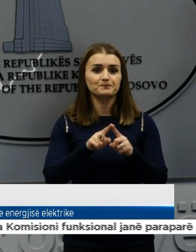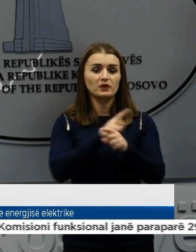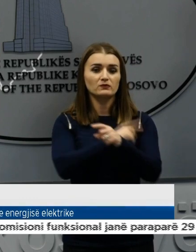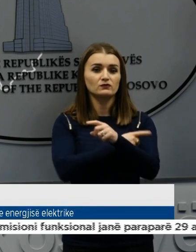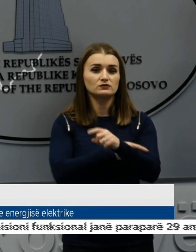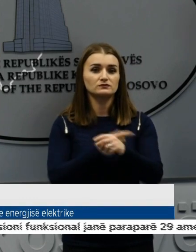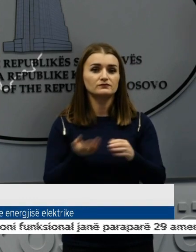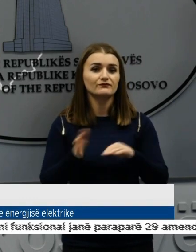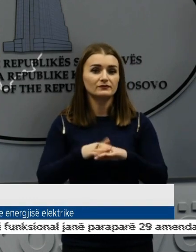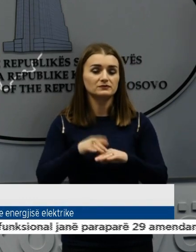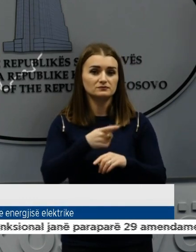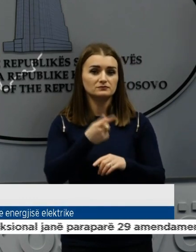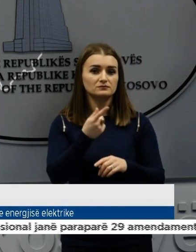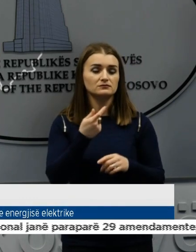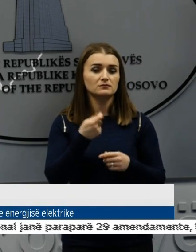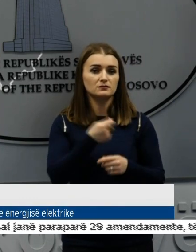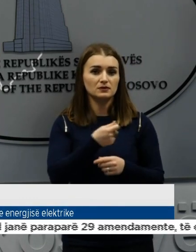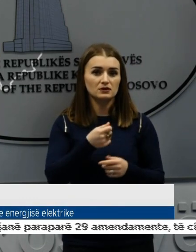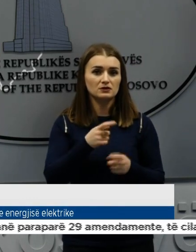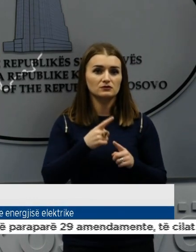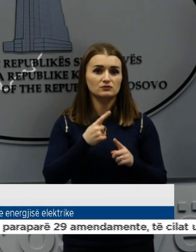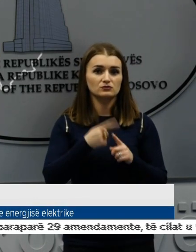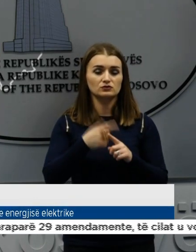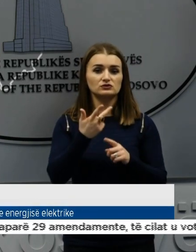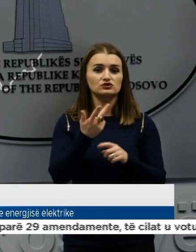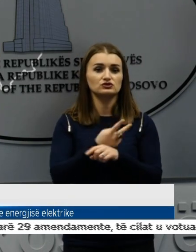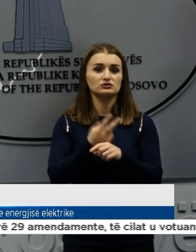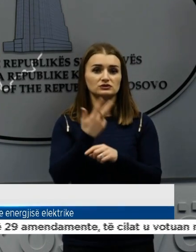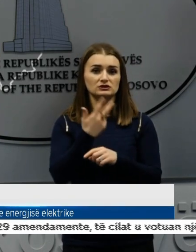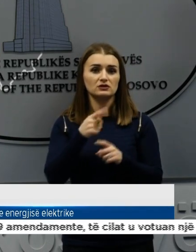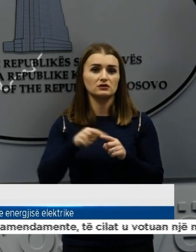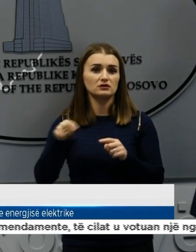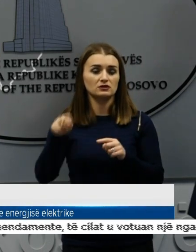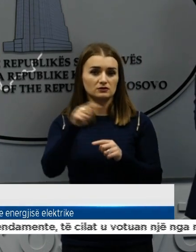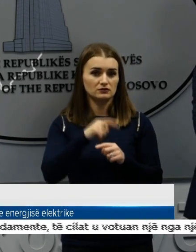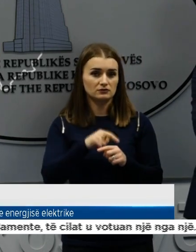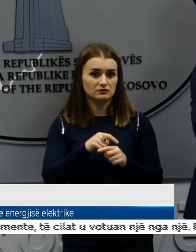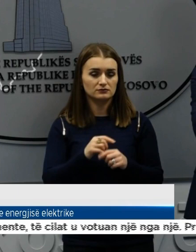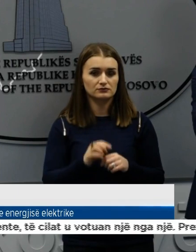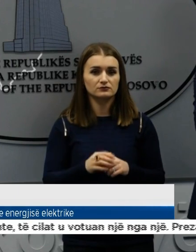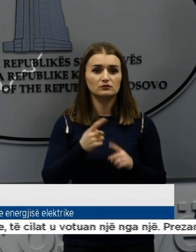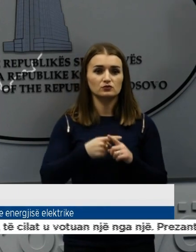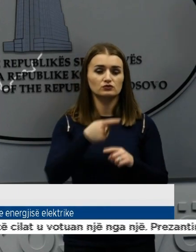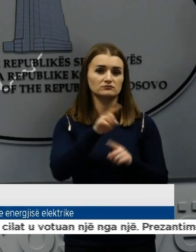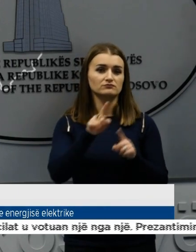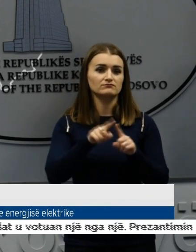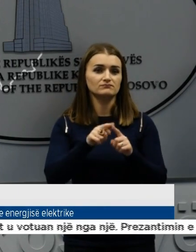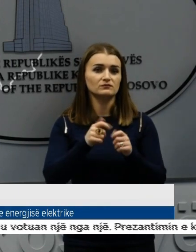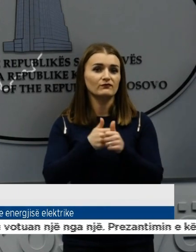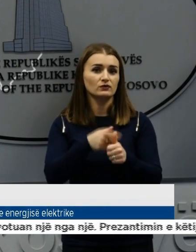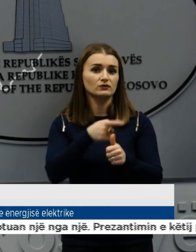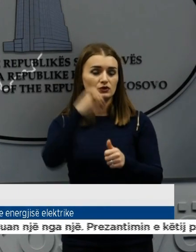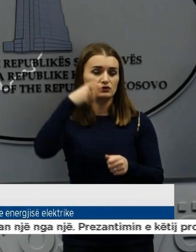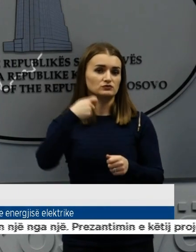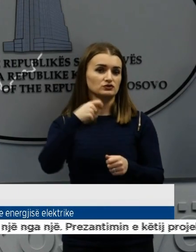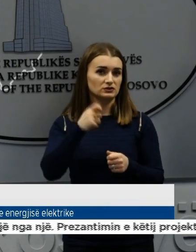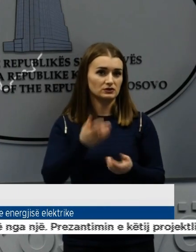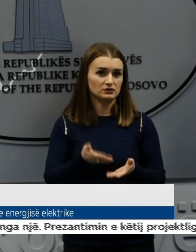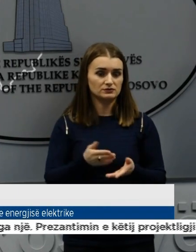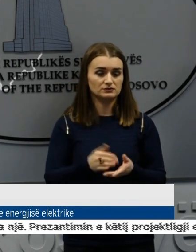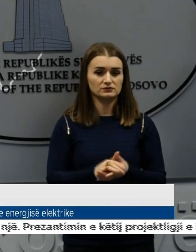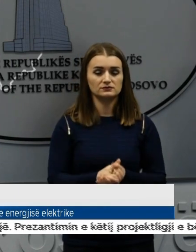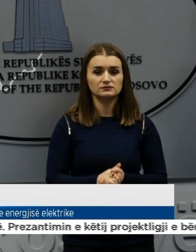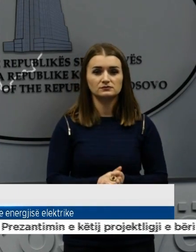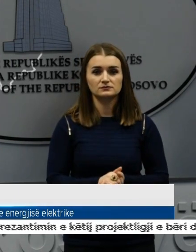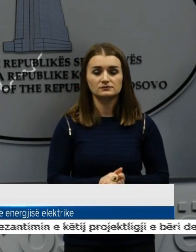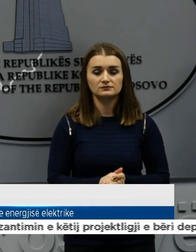alokuese në për tri shtete, e bën energjinë me çmim edhe më të lartë, dhe kjo do të thotë gjithashtu që jemi më të kufizuar nga